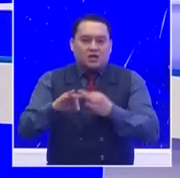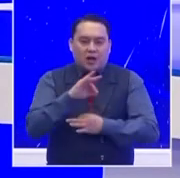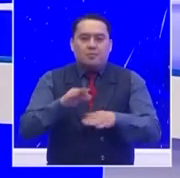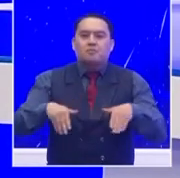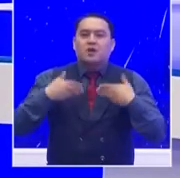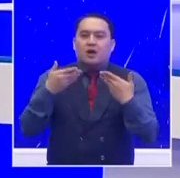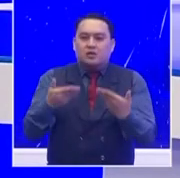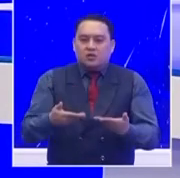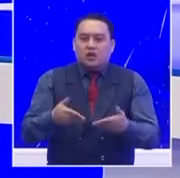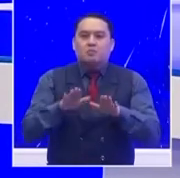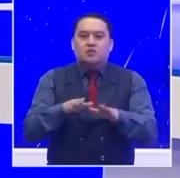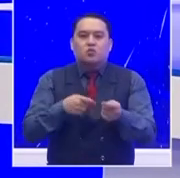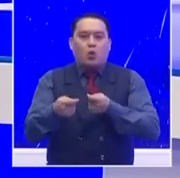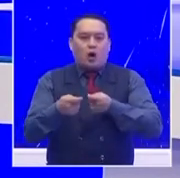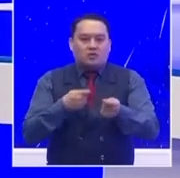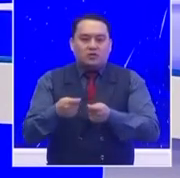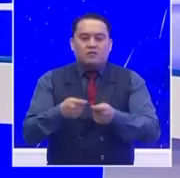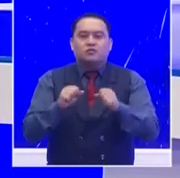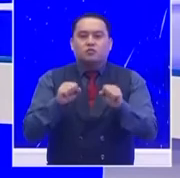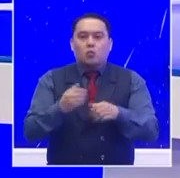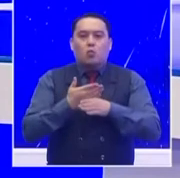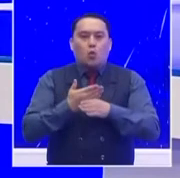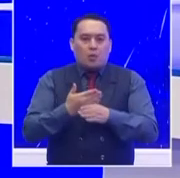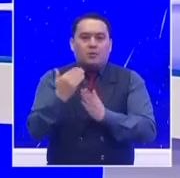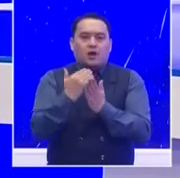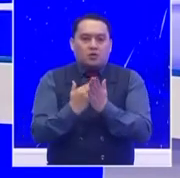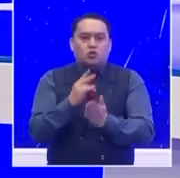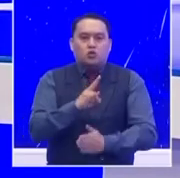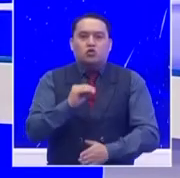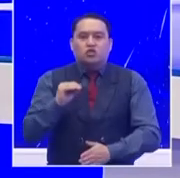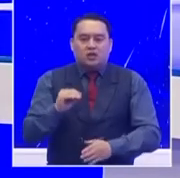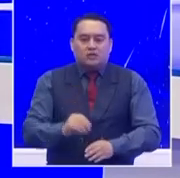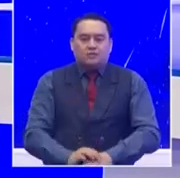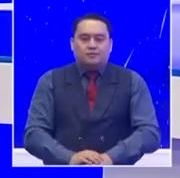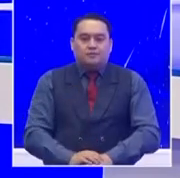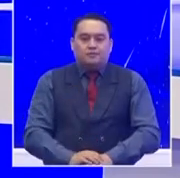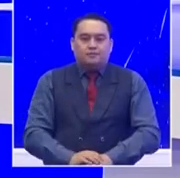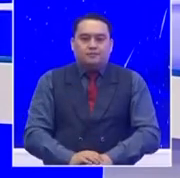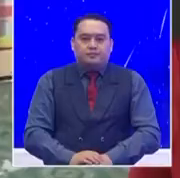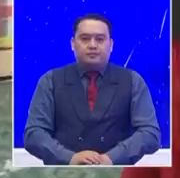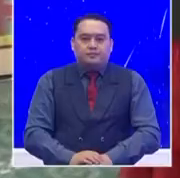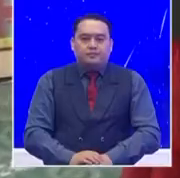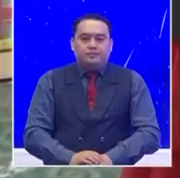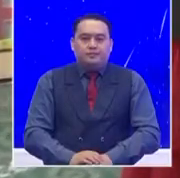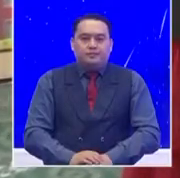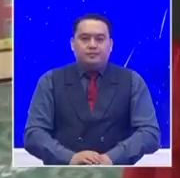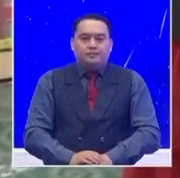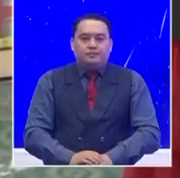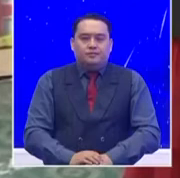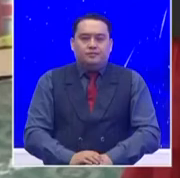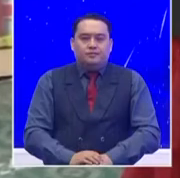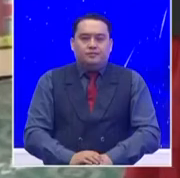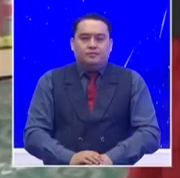новоселам жалел у местных властей появилась благодаря жилищной программе но роджер подробности материале болты hpi